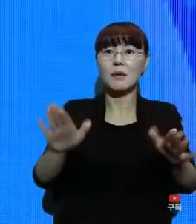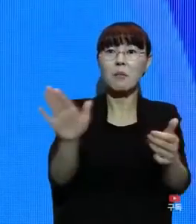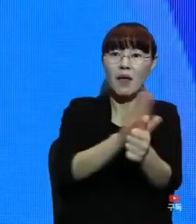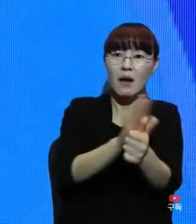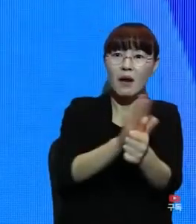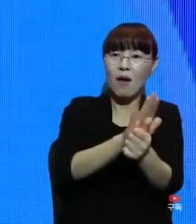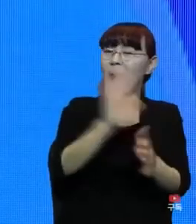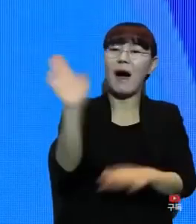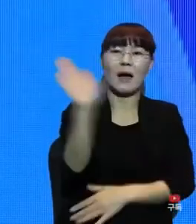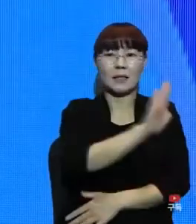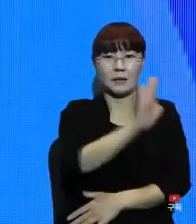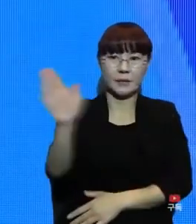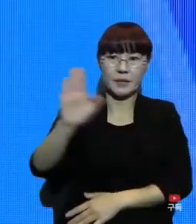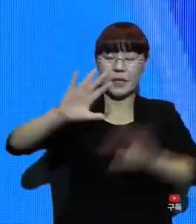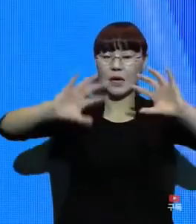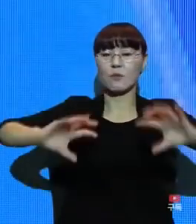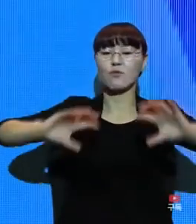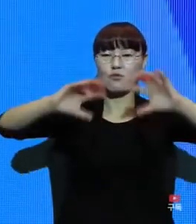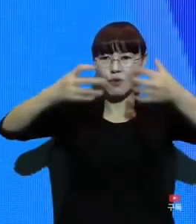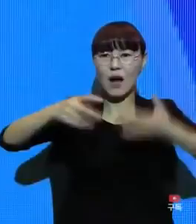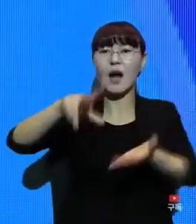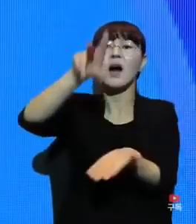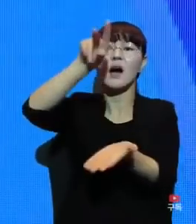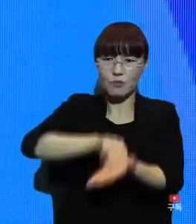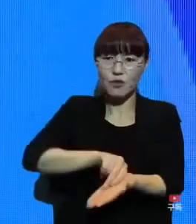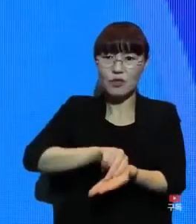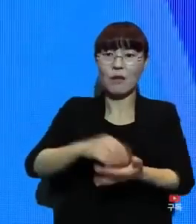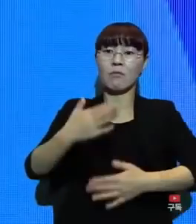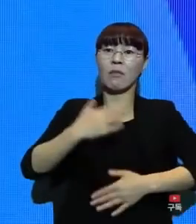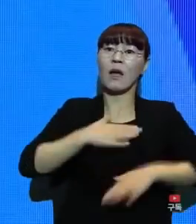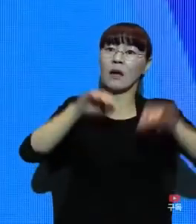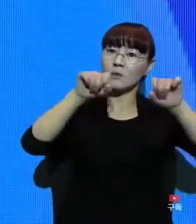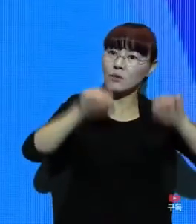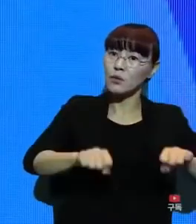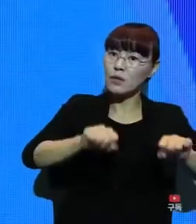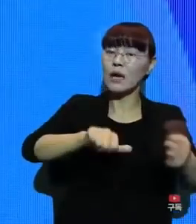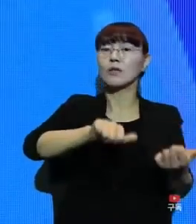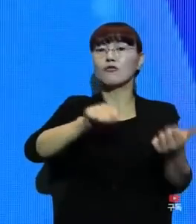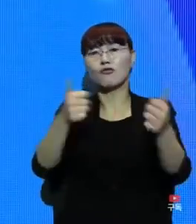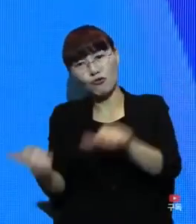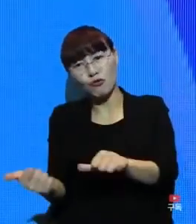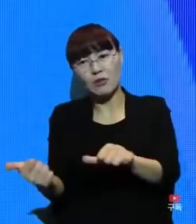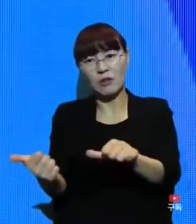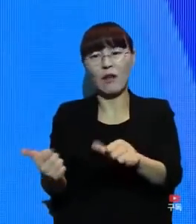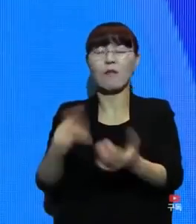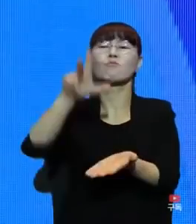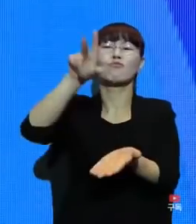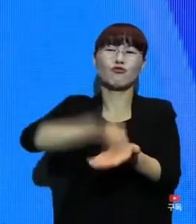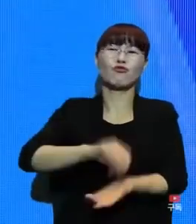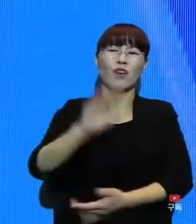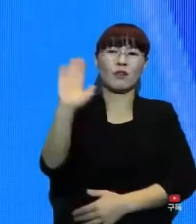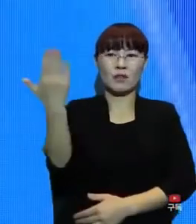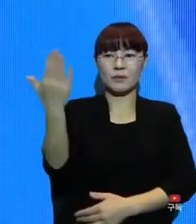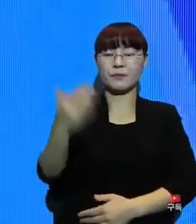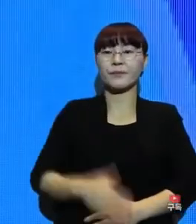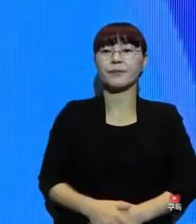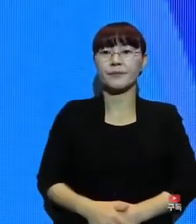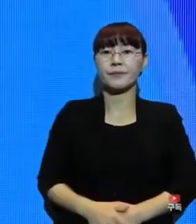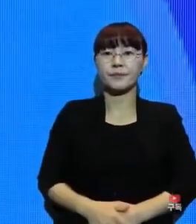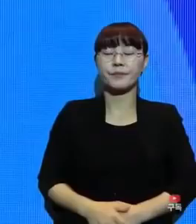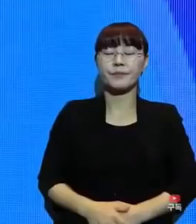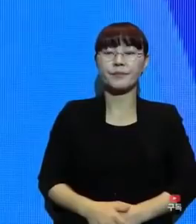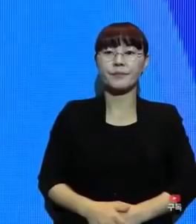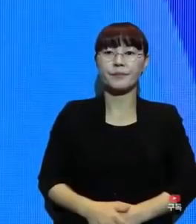아니라 국가적 과제 살아 남느냐 죽느냐는 심각한 문제가 됐습니다 대공황